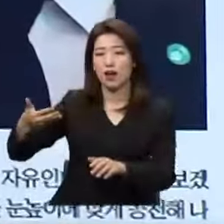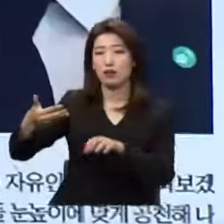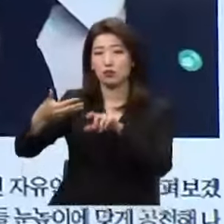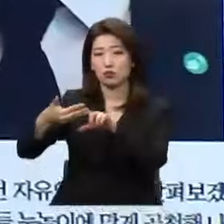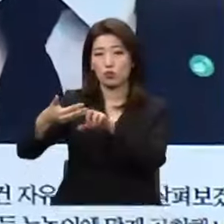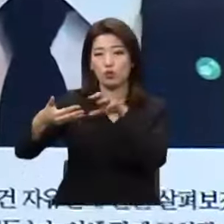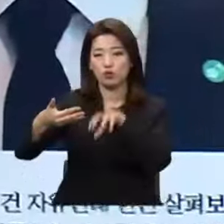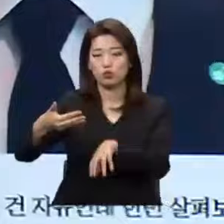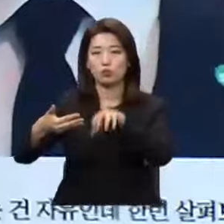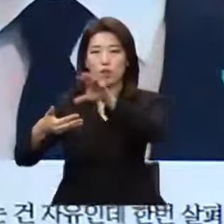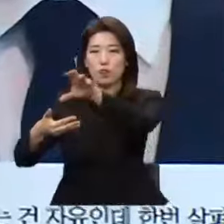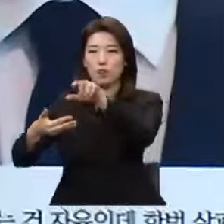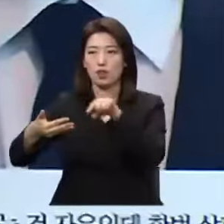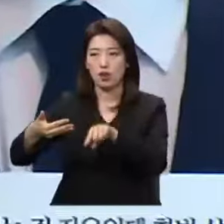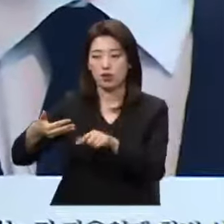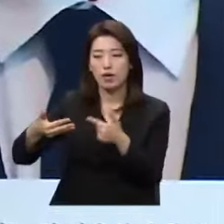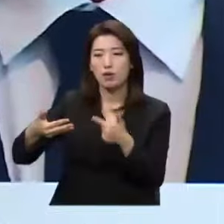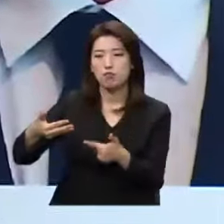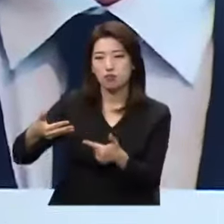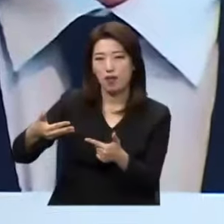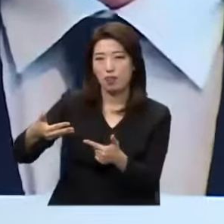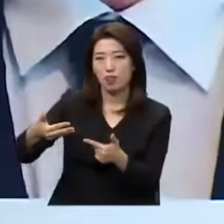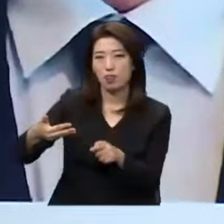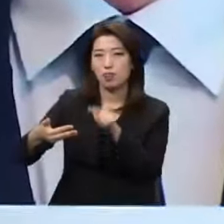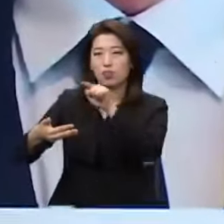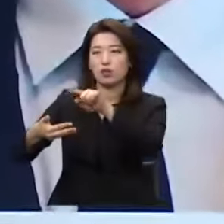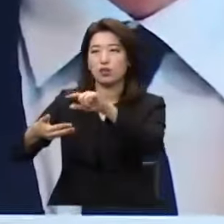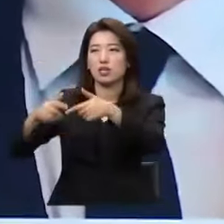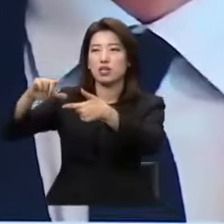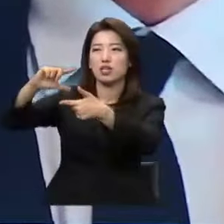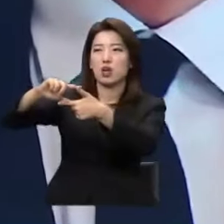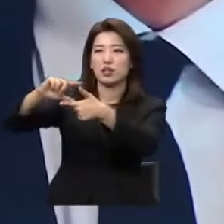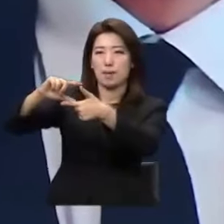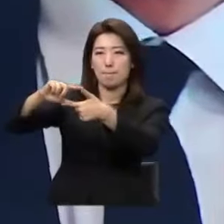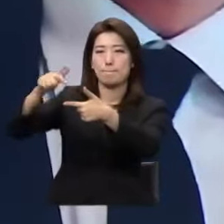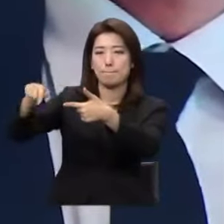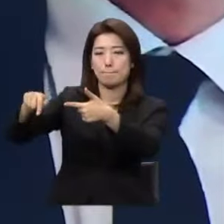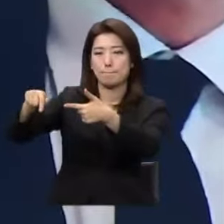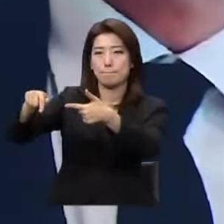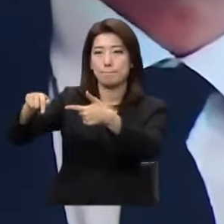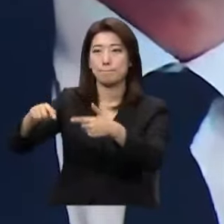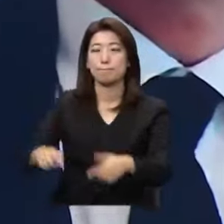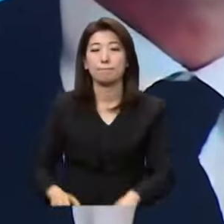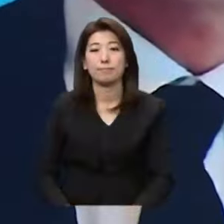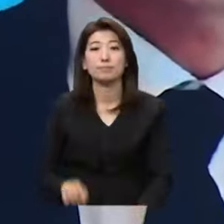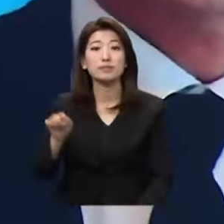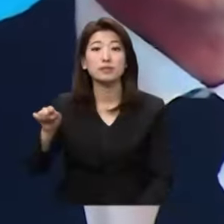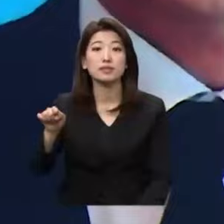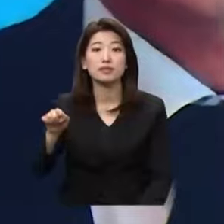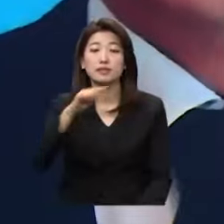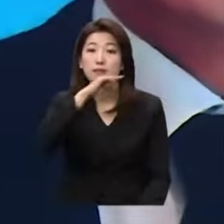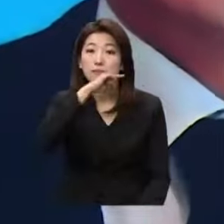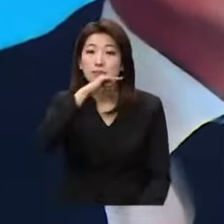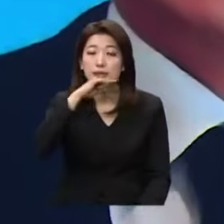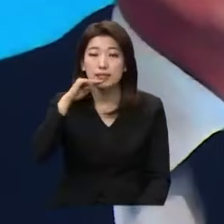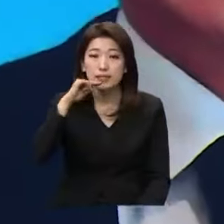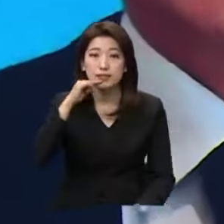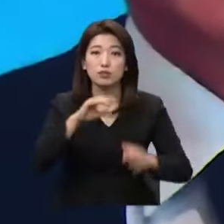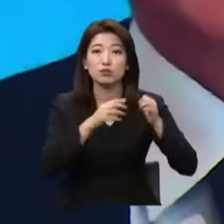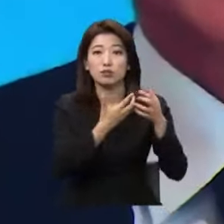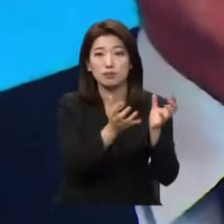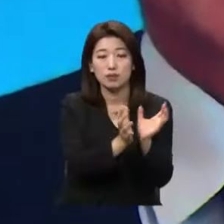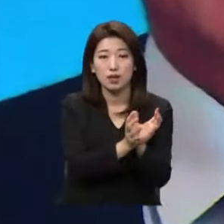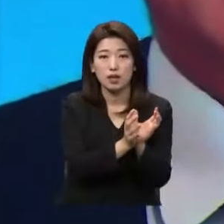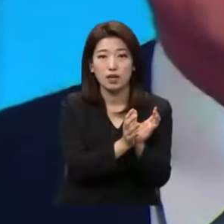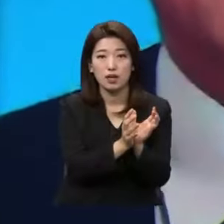양산 부산이 지금 다 걸려 있죠 다 걸려 있는데 빨간색은 국민의 힘이고 파란색은 민주당입당